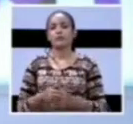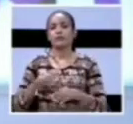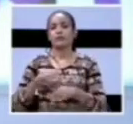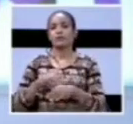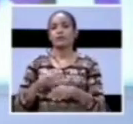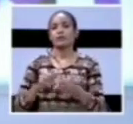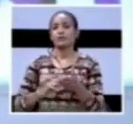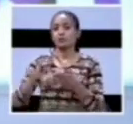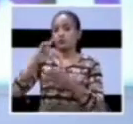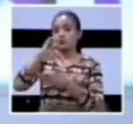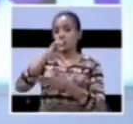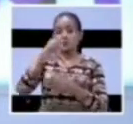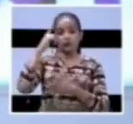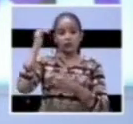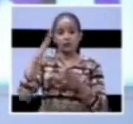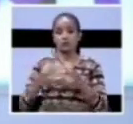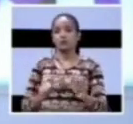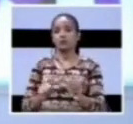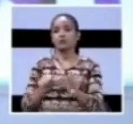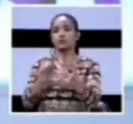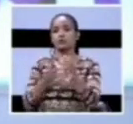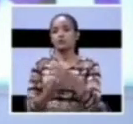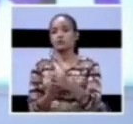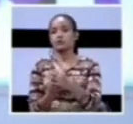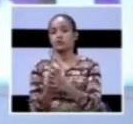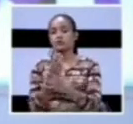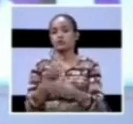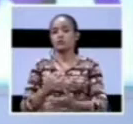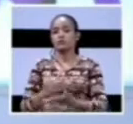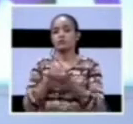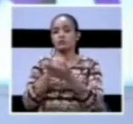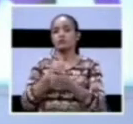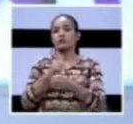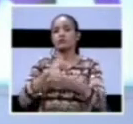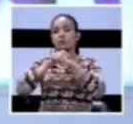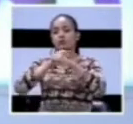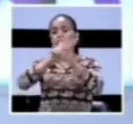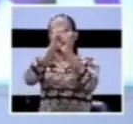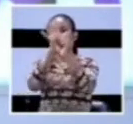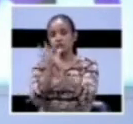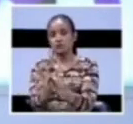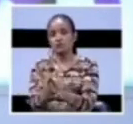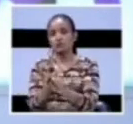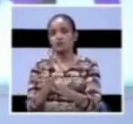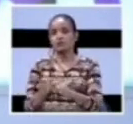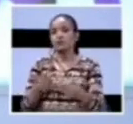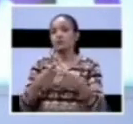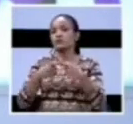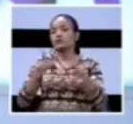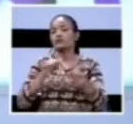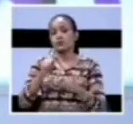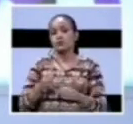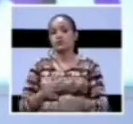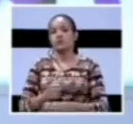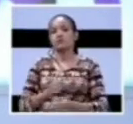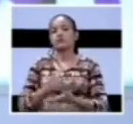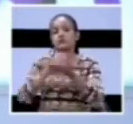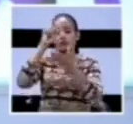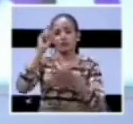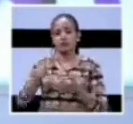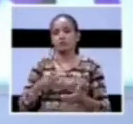ኣብ ወፃኢ ዝነብሩ ተጋሩ መቐፀልታ ኣብ ልምዓት ዝገብሩ ሓገዝ ኣብ ምክልኻል ቫይረስ ኮሮና ብዘይ ኣፈላላይ ክሕግዙ ይግባእ